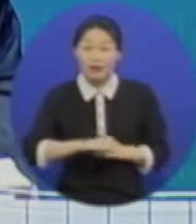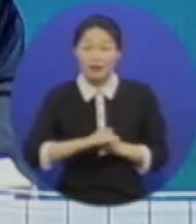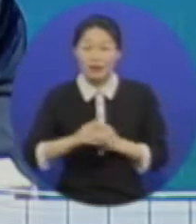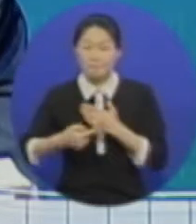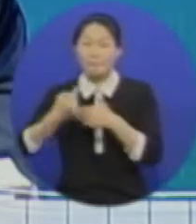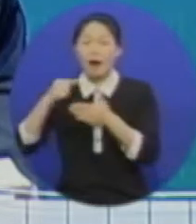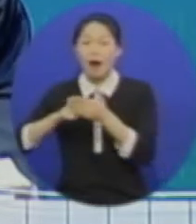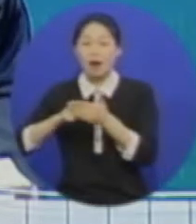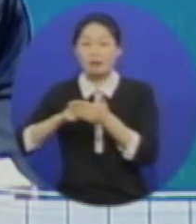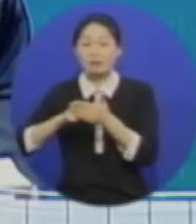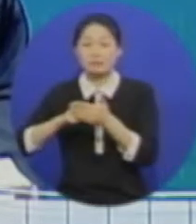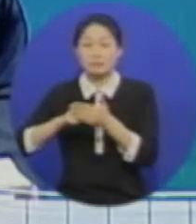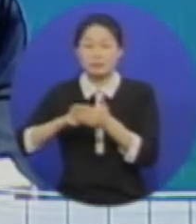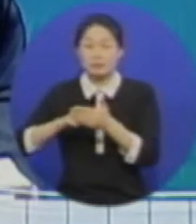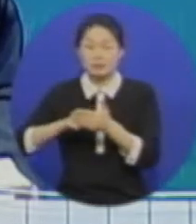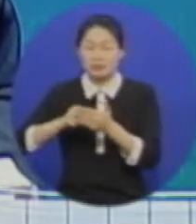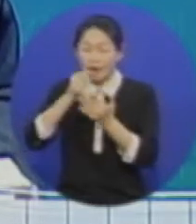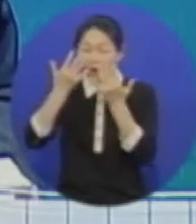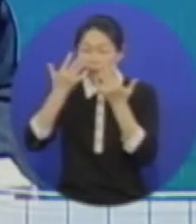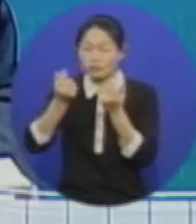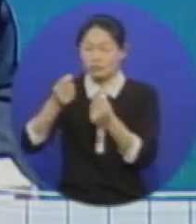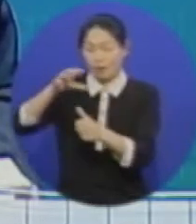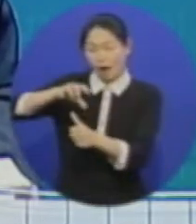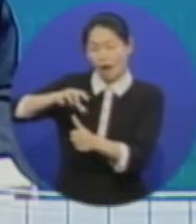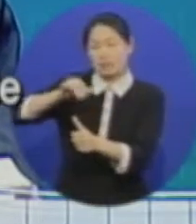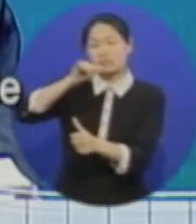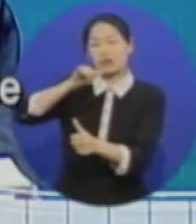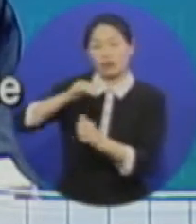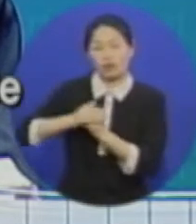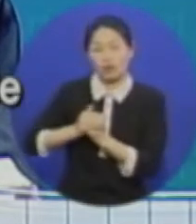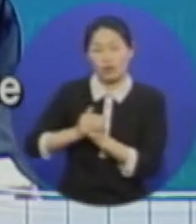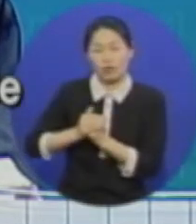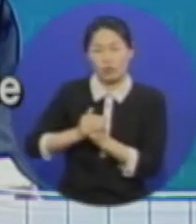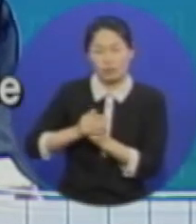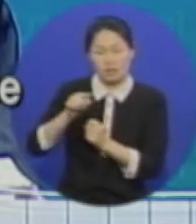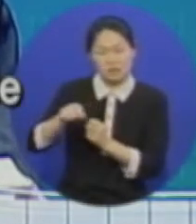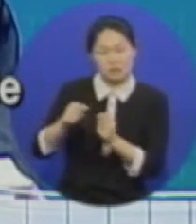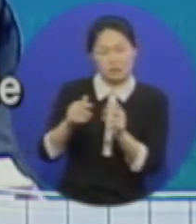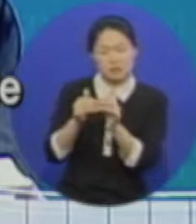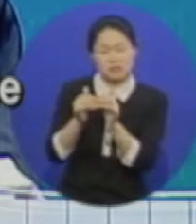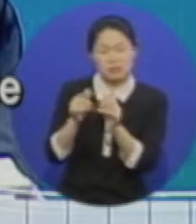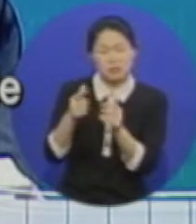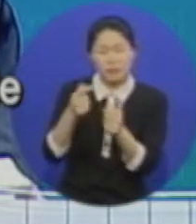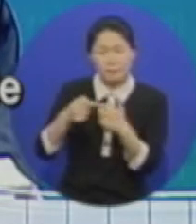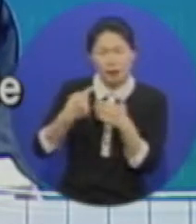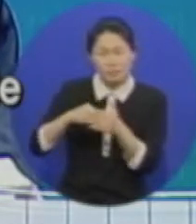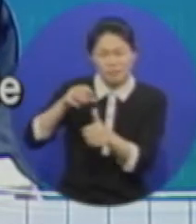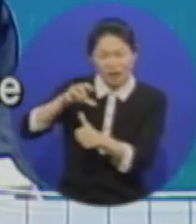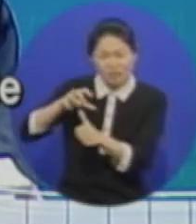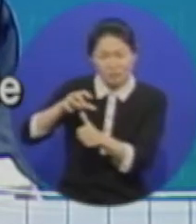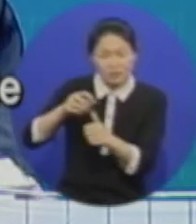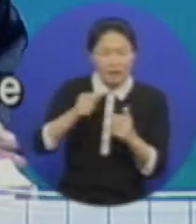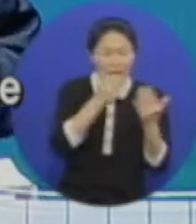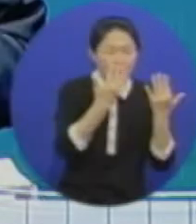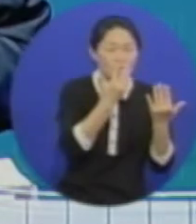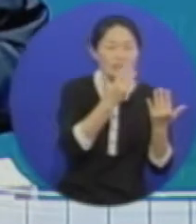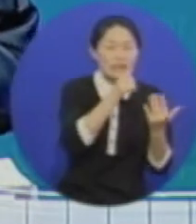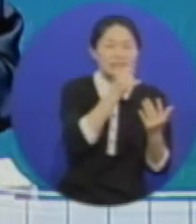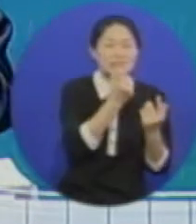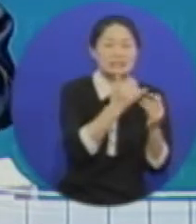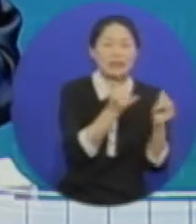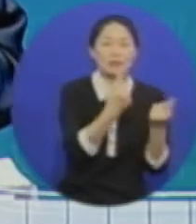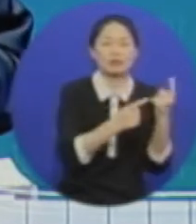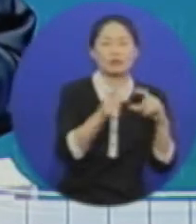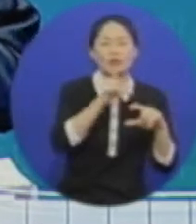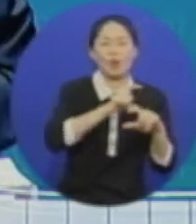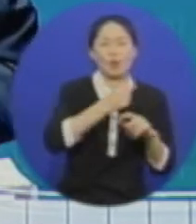마음이 감옥에 갇혀 있는 사람들이 있습니다 이 사람은 감옥에 들어간 사람보다 더 불양 해요 마음이